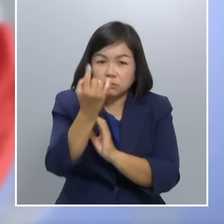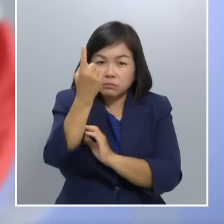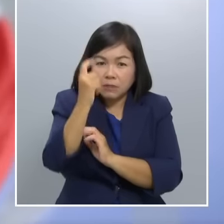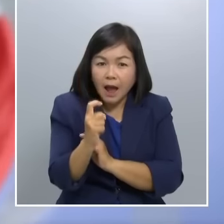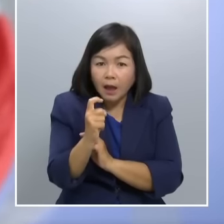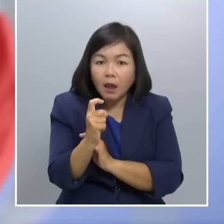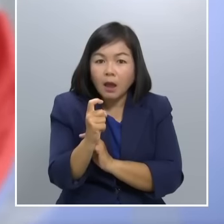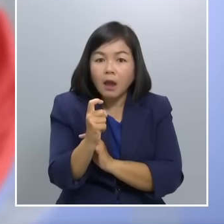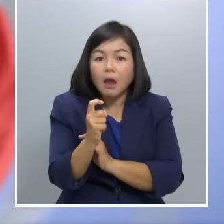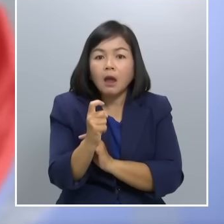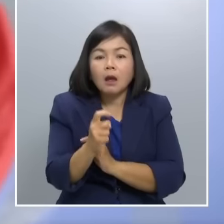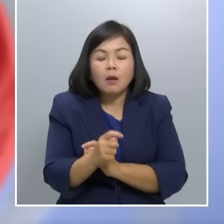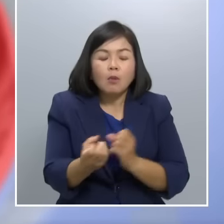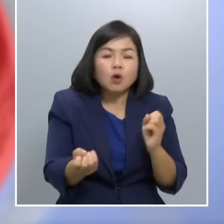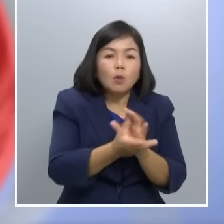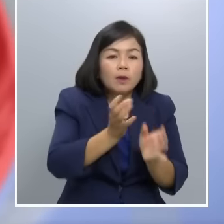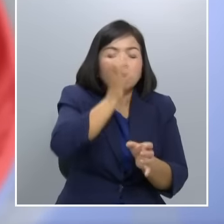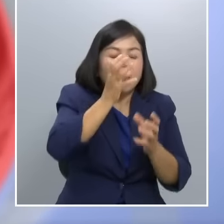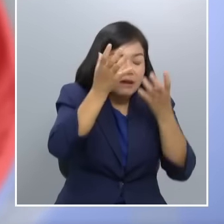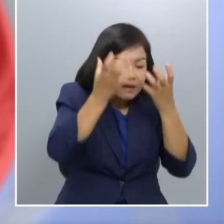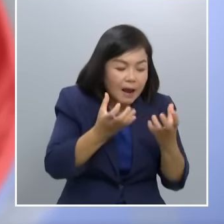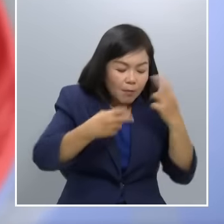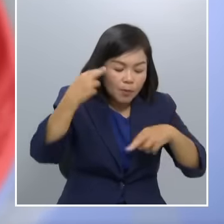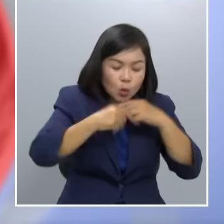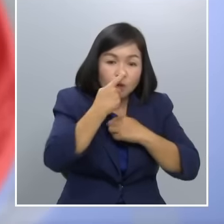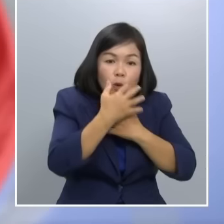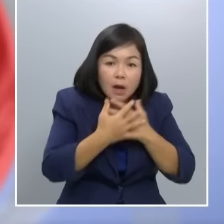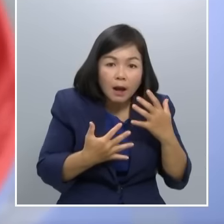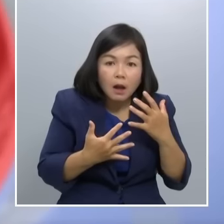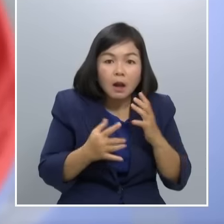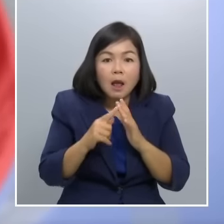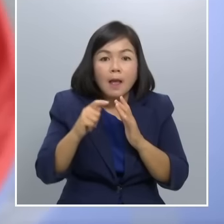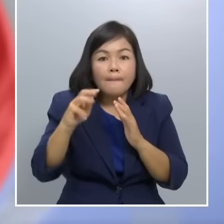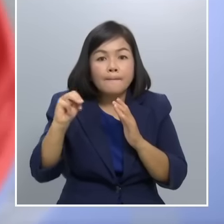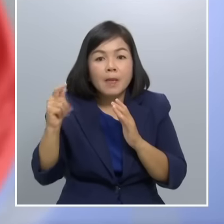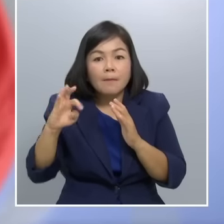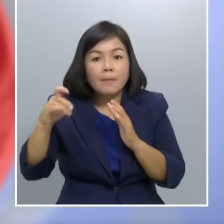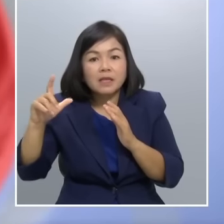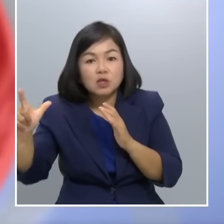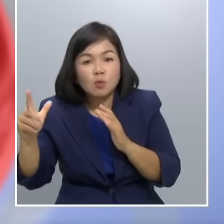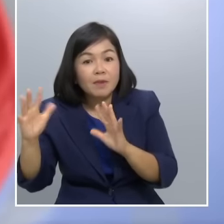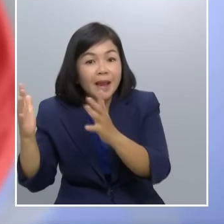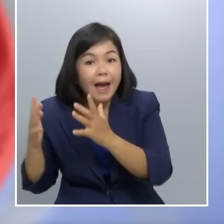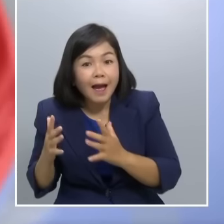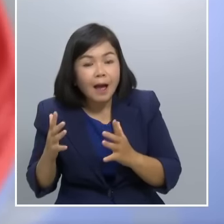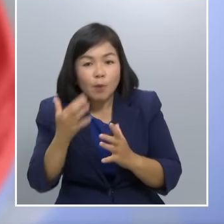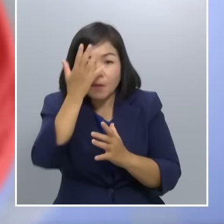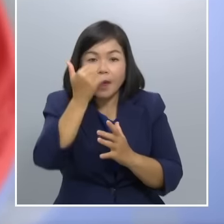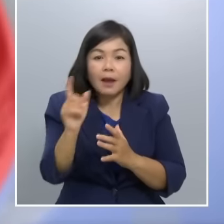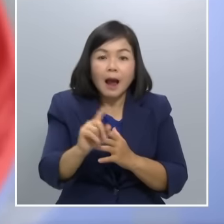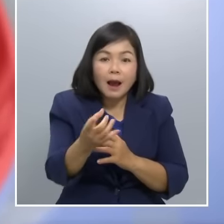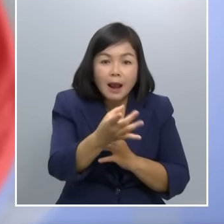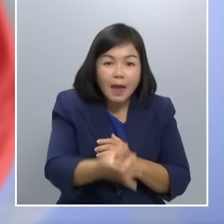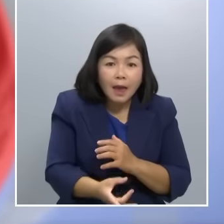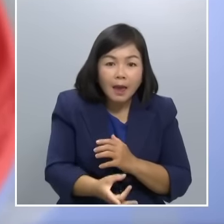ไปด้วยอาการที่หนักแต่พอไปเช็คเลือดปุ๊บปรากฏว่าไอ้เจ้าเม็ดทิ้วมันหายไปแล้วอในเลือดไม่มีแล้วถามว่าเพราะอะไรเพราะว่า